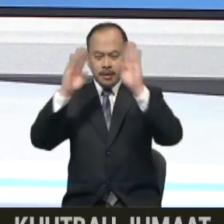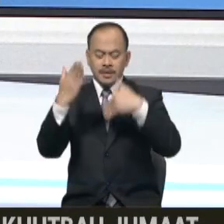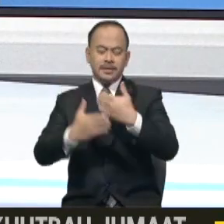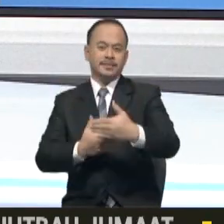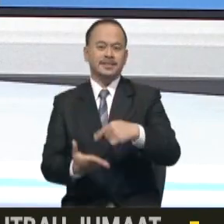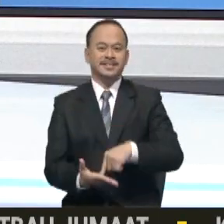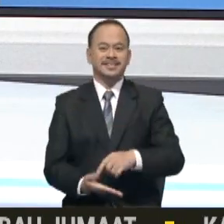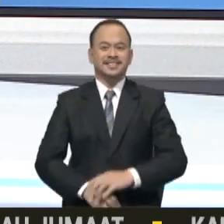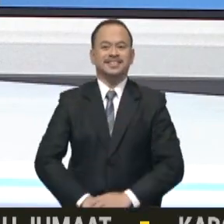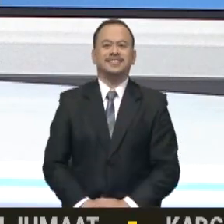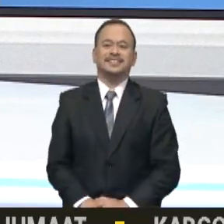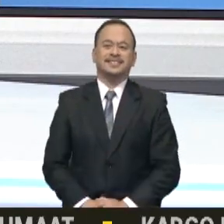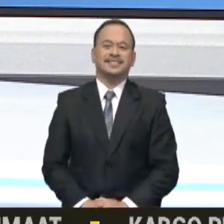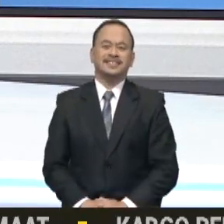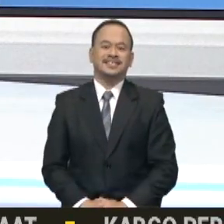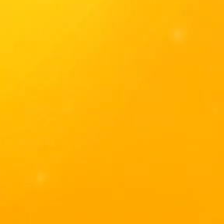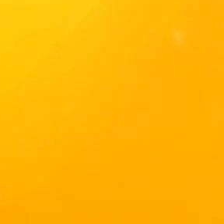ini.